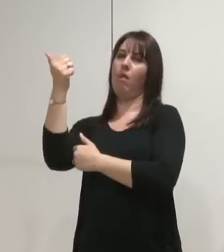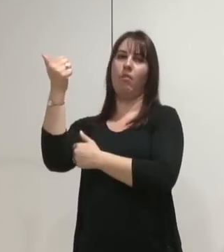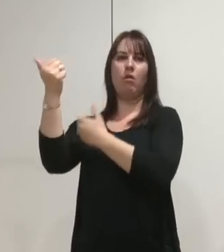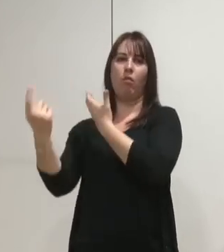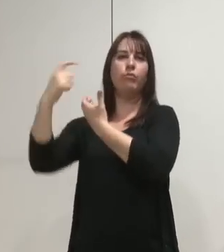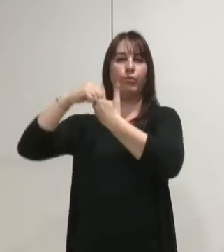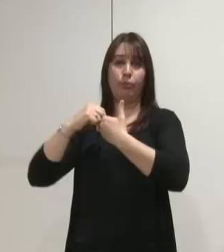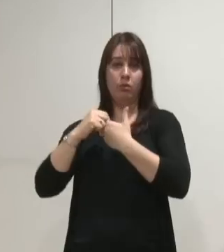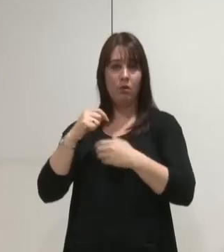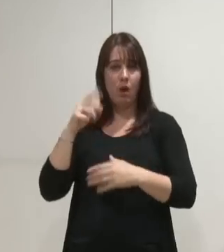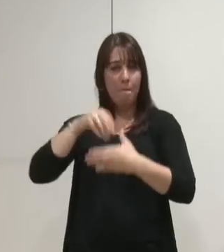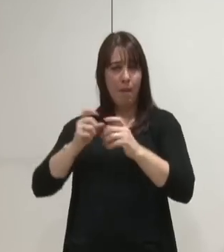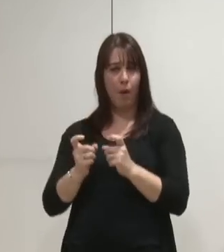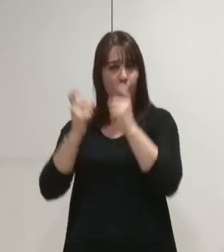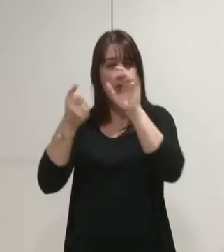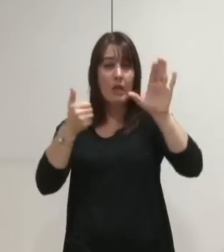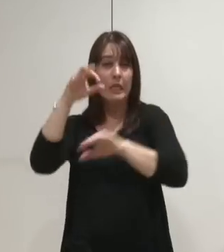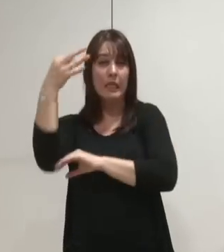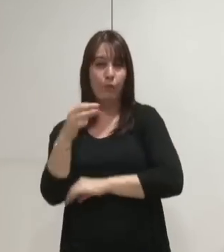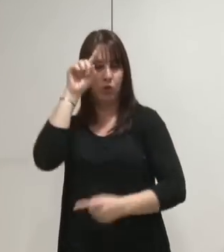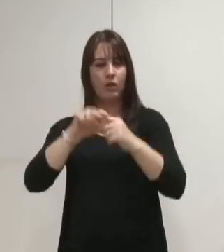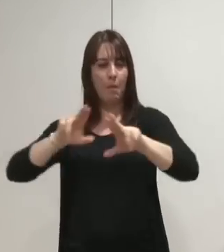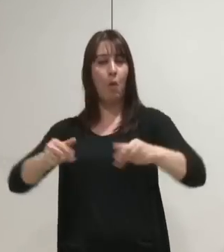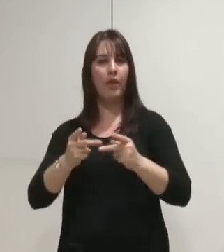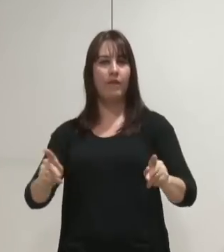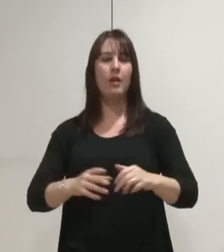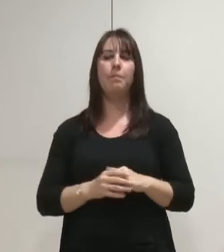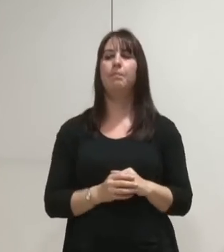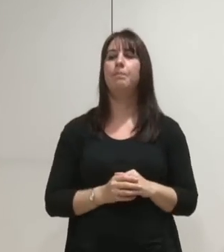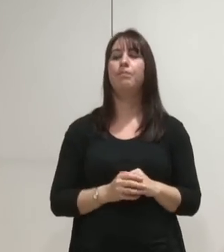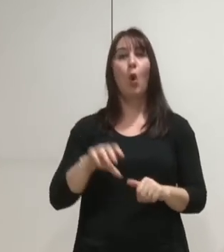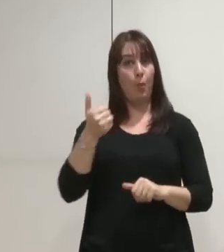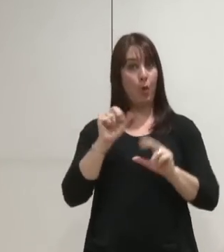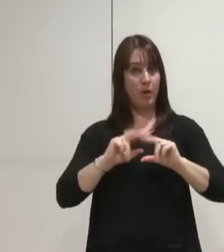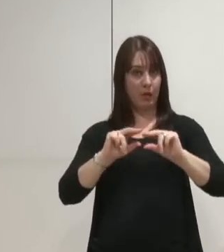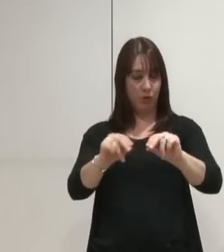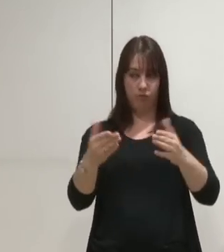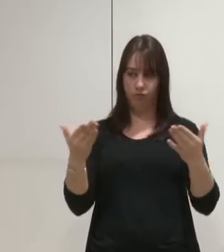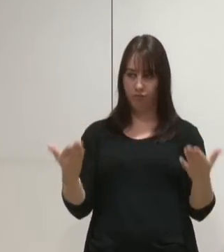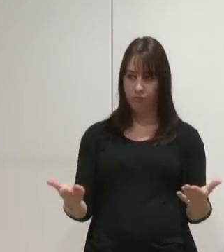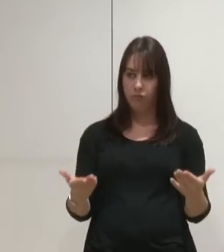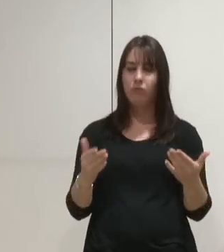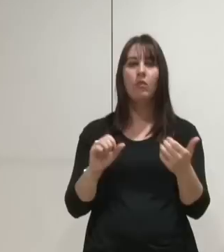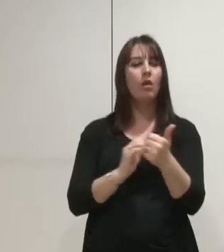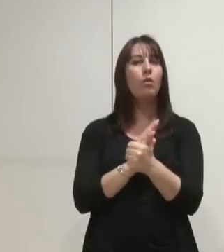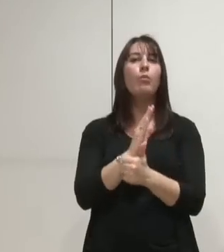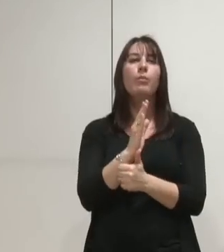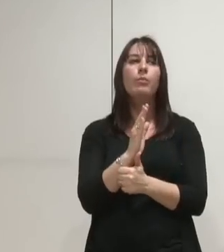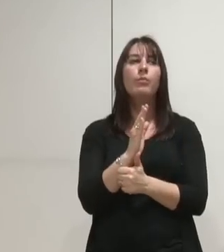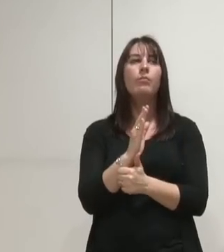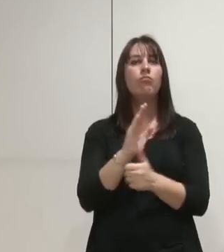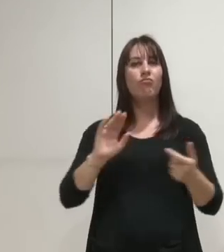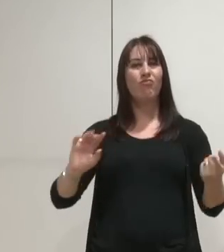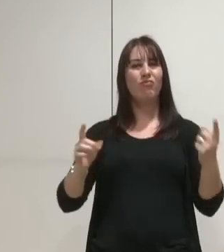6 % sur ce contrat euh voilà ce que nous pouvons dire la première donc expo la nouvelle